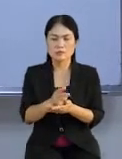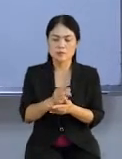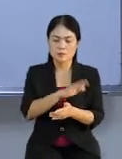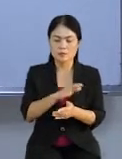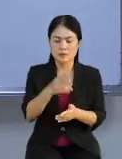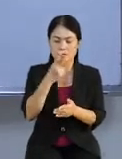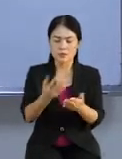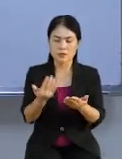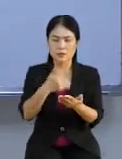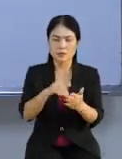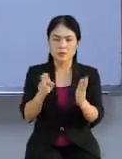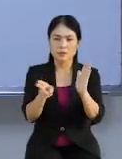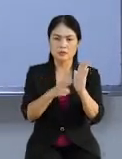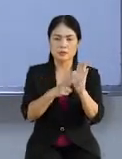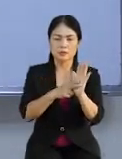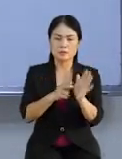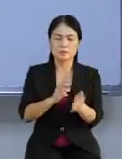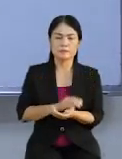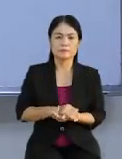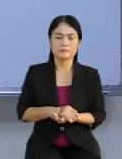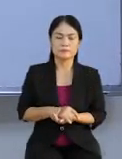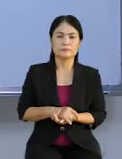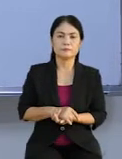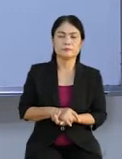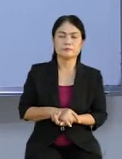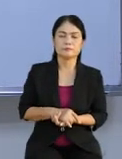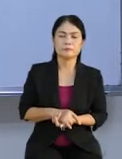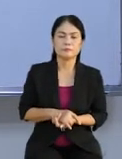đọc bày càng để cho bạn